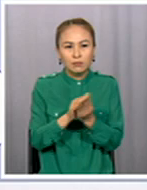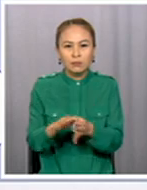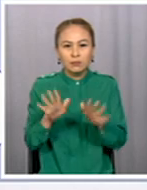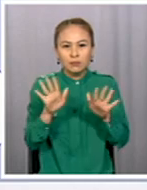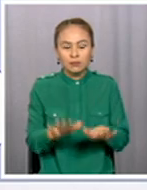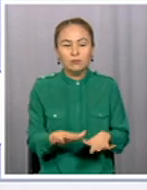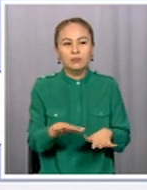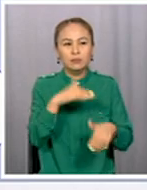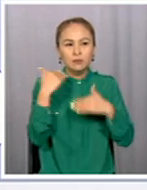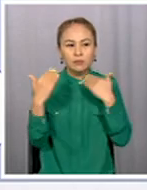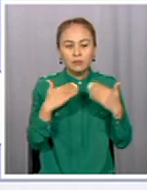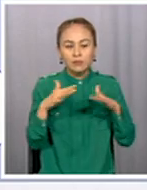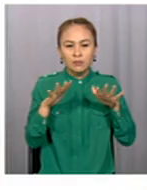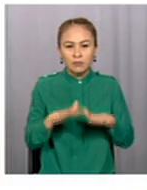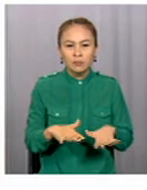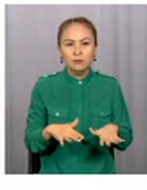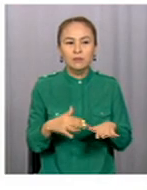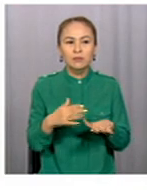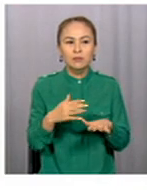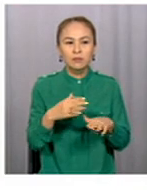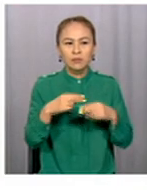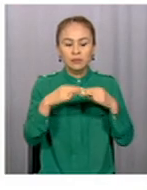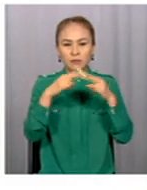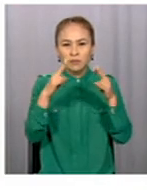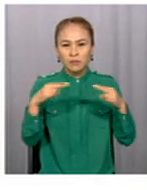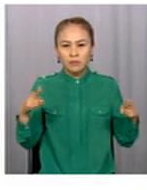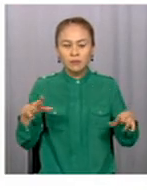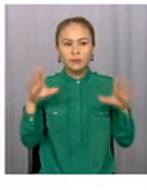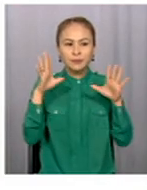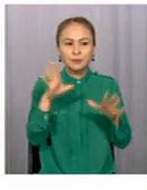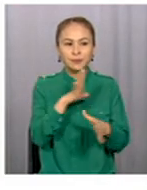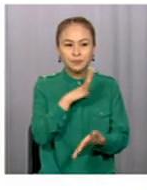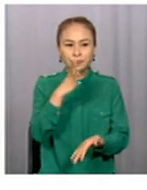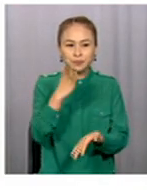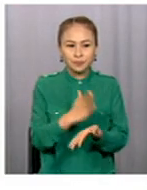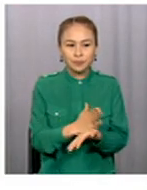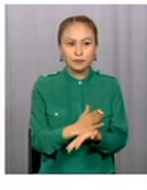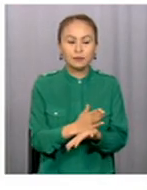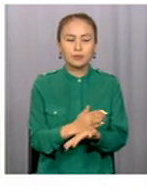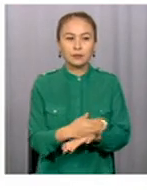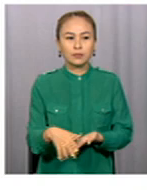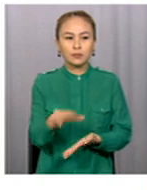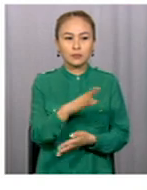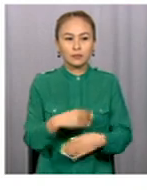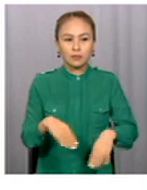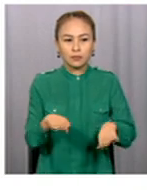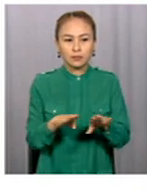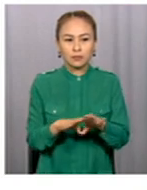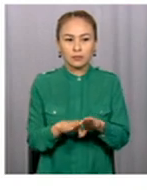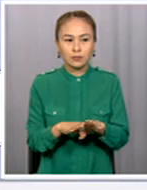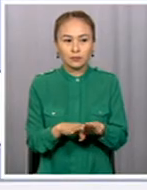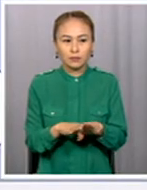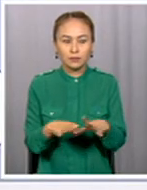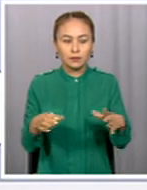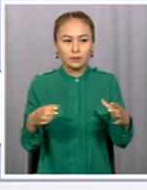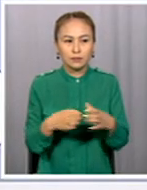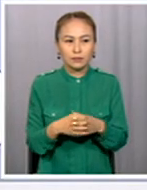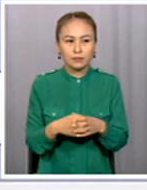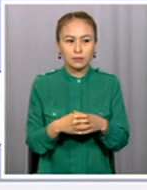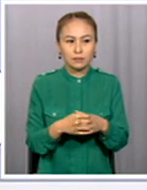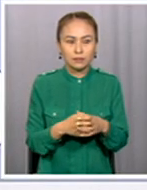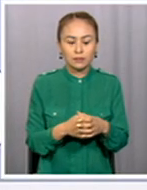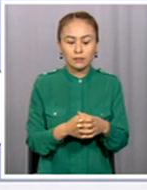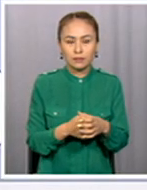шалуға арналған орындар мен ғибадатхана орындары табылған. Ғибадатхана дегеніміз Құдайға құлшылық ететін